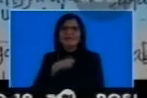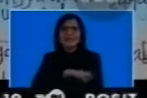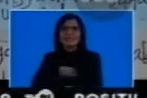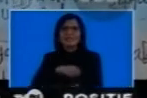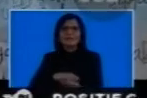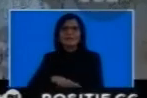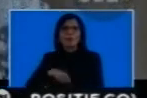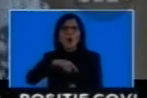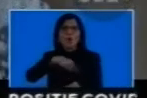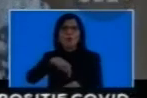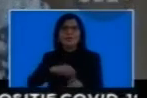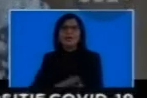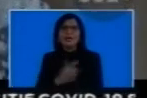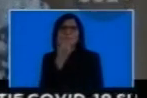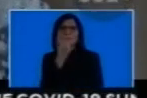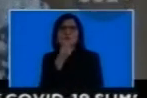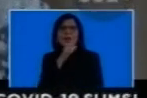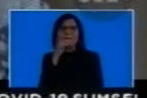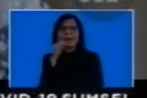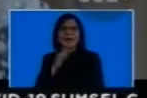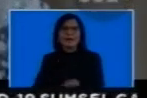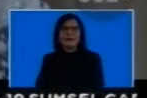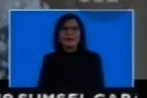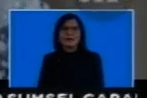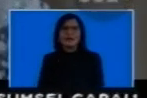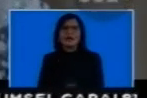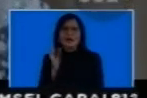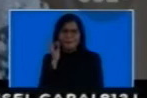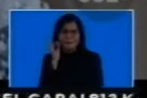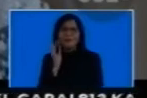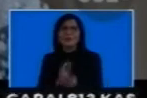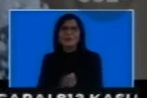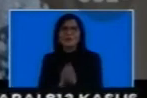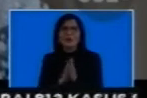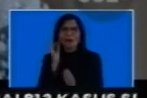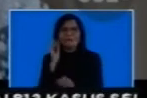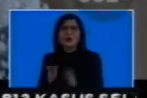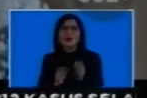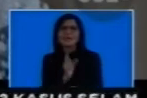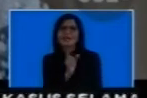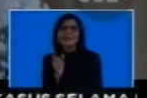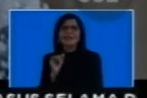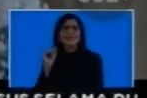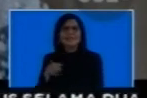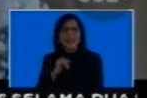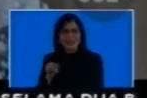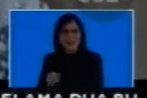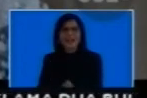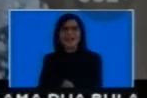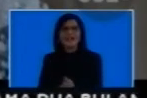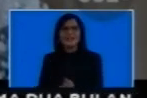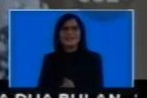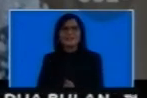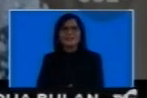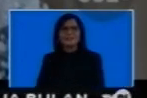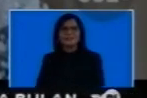merah. Demikian surat saya. Mohon maaf jika ada kata yang salah. Wassalam, hormat saya, Rivaldi